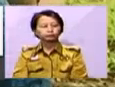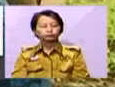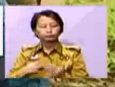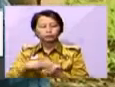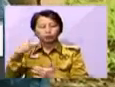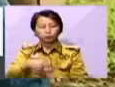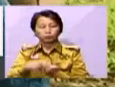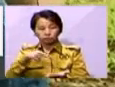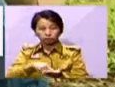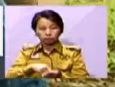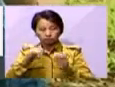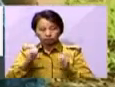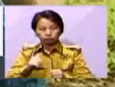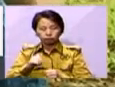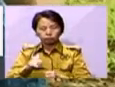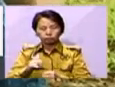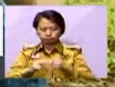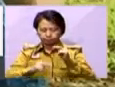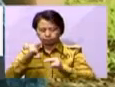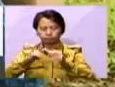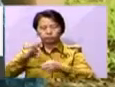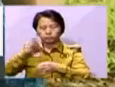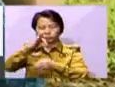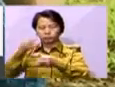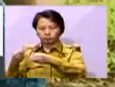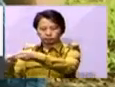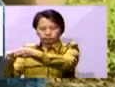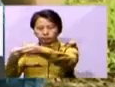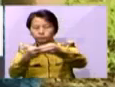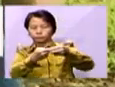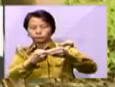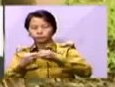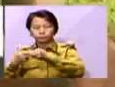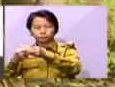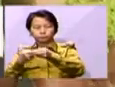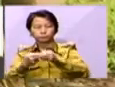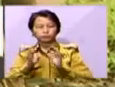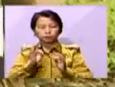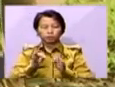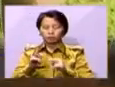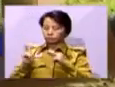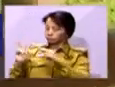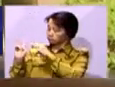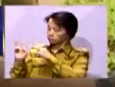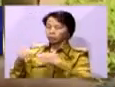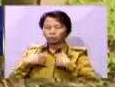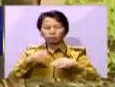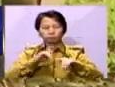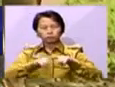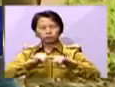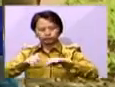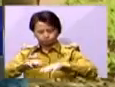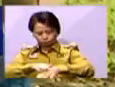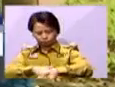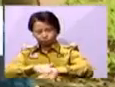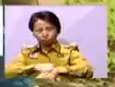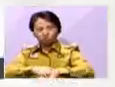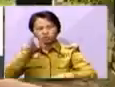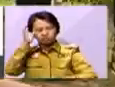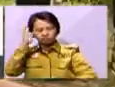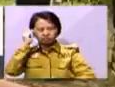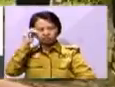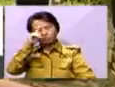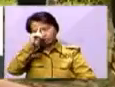membina semangat perpaduan kita yang kalau kita tengok ada berbilang bangsa yang datang untuk program